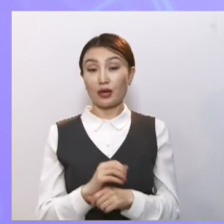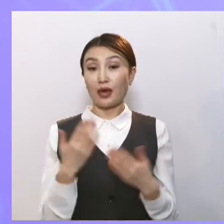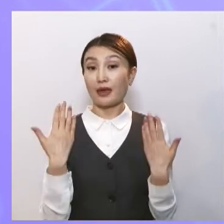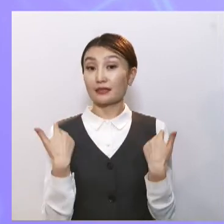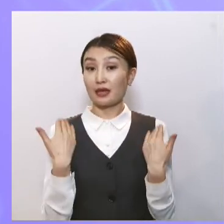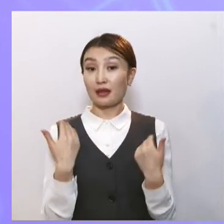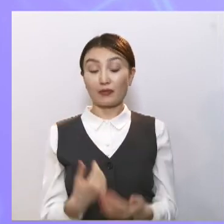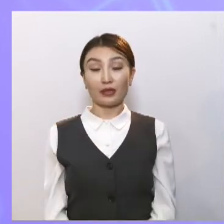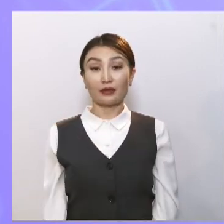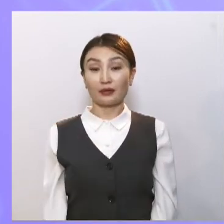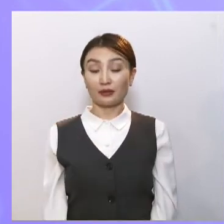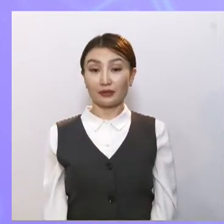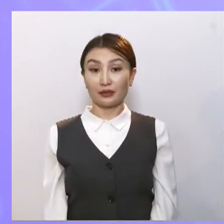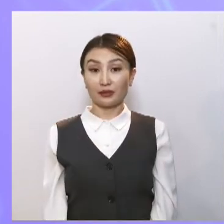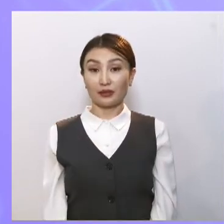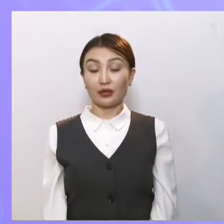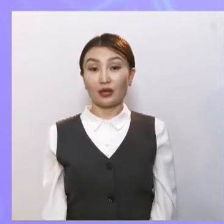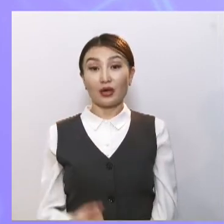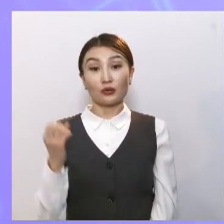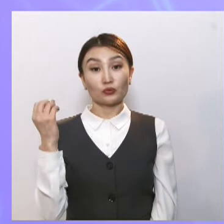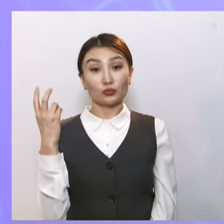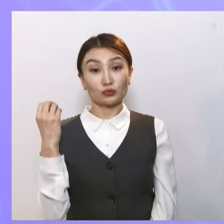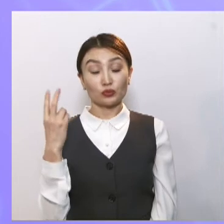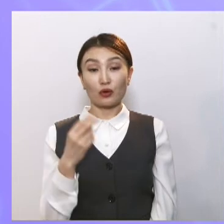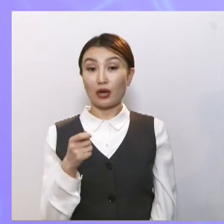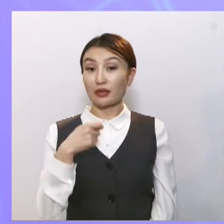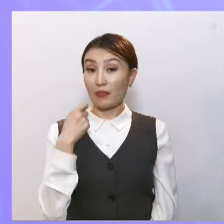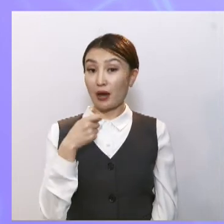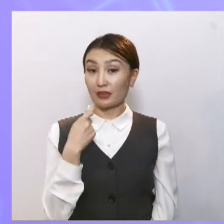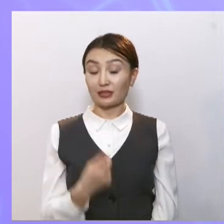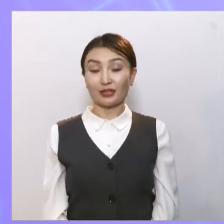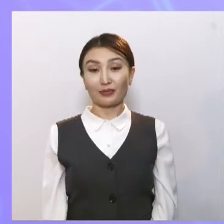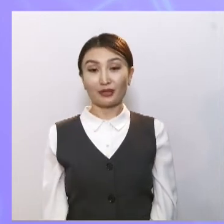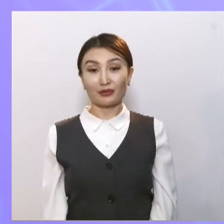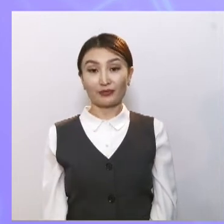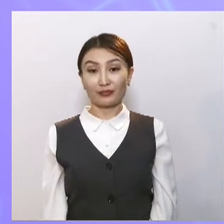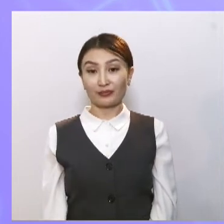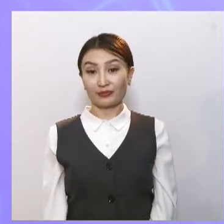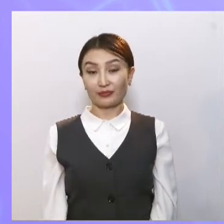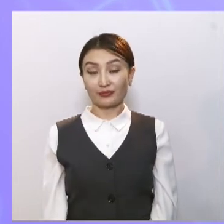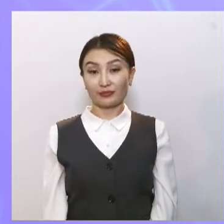ес аламын. Түшті тамақ ічемін.